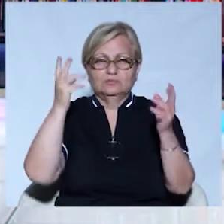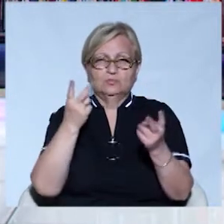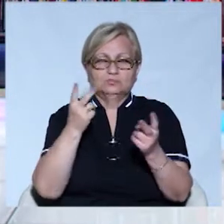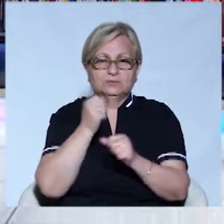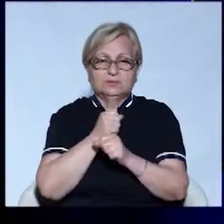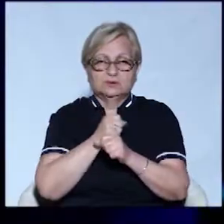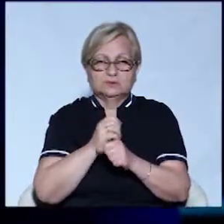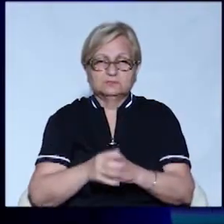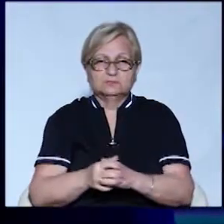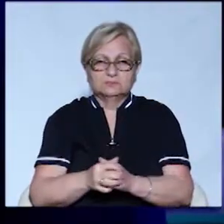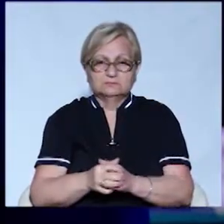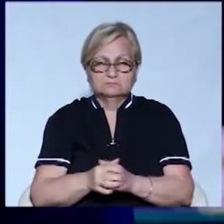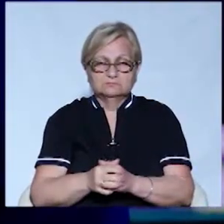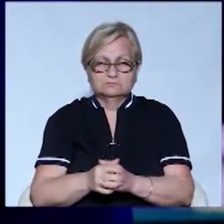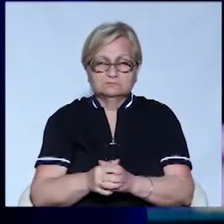ჩაისვას.